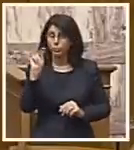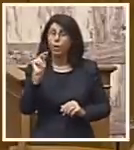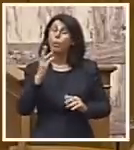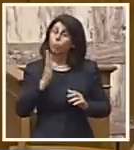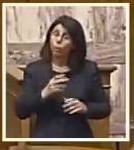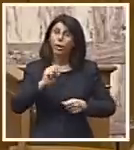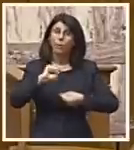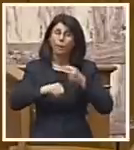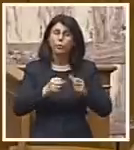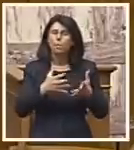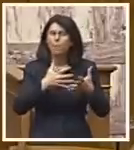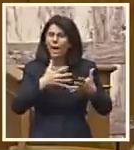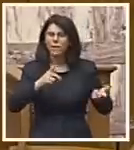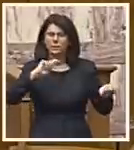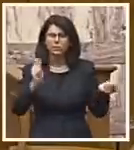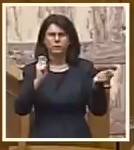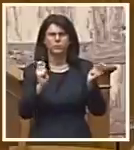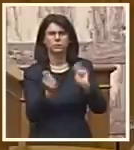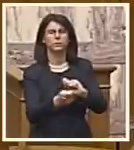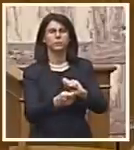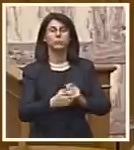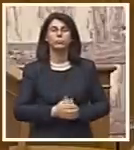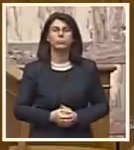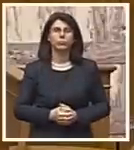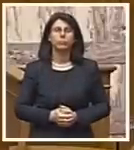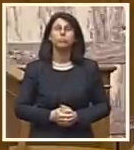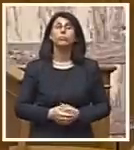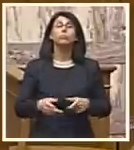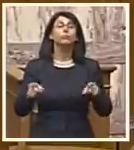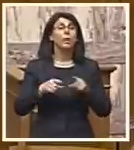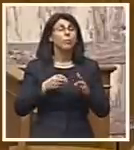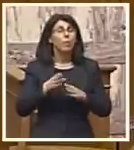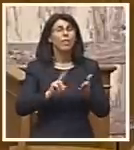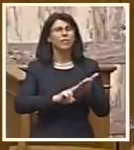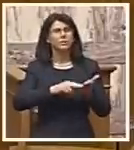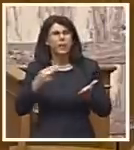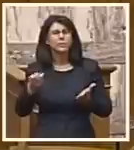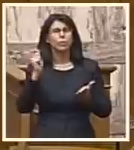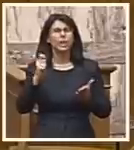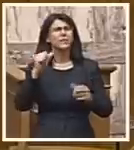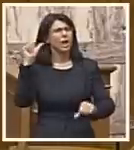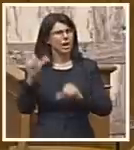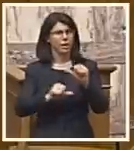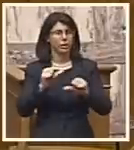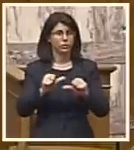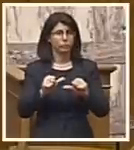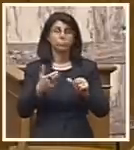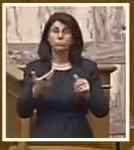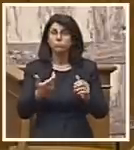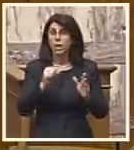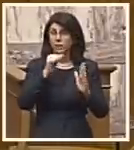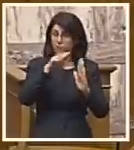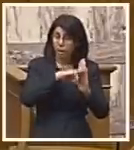για μεγάλες αλλαγές. Μαζί να πάμε και στις μεγάλες θεσμικές και πολιτικές αλλαγές, είτε είναι συνταγματικές,